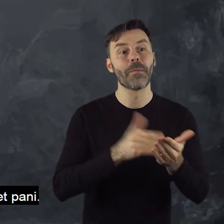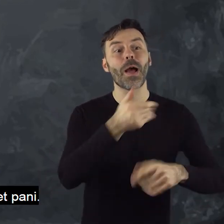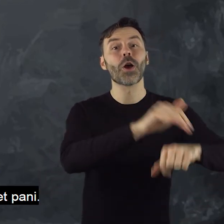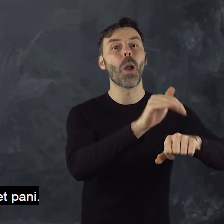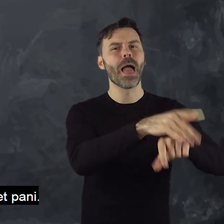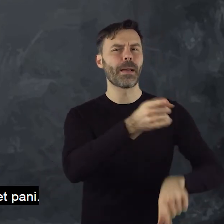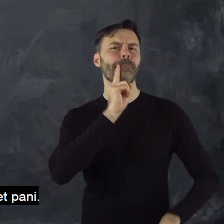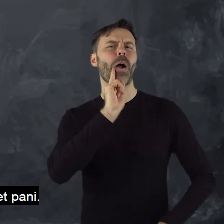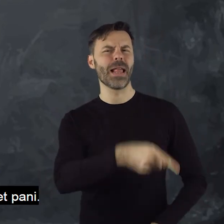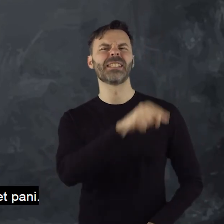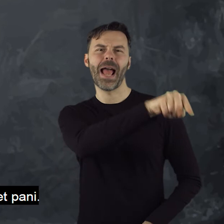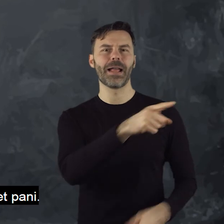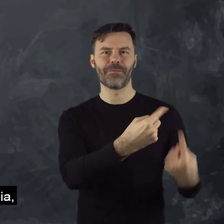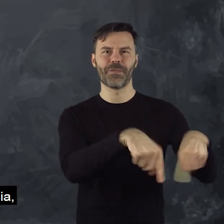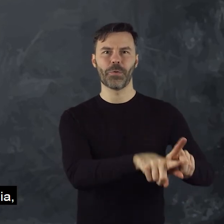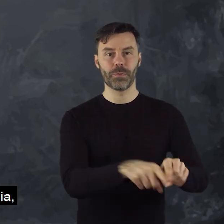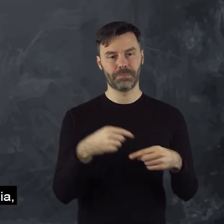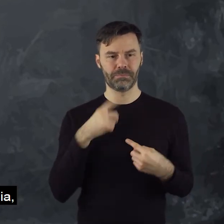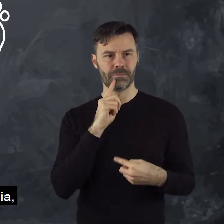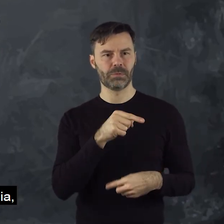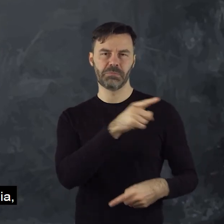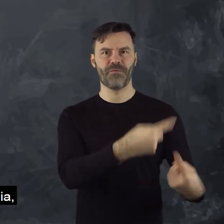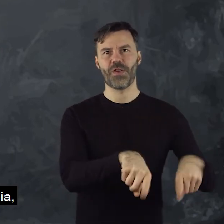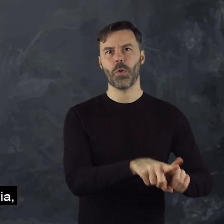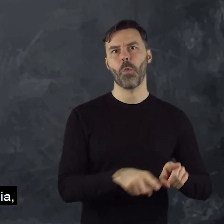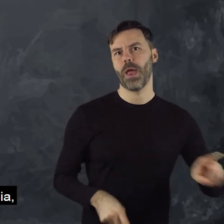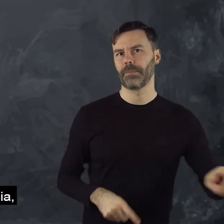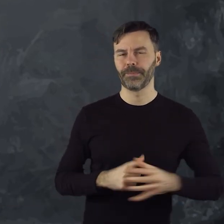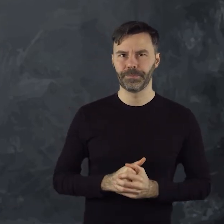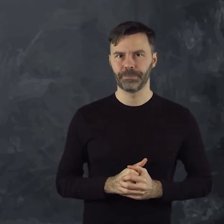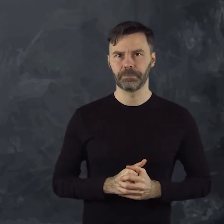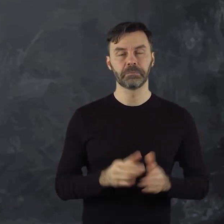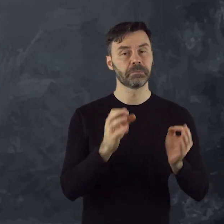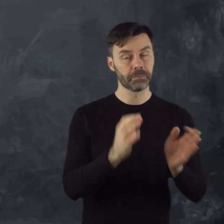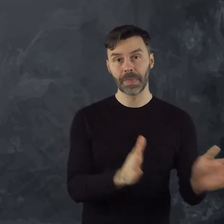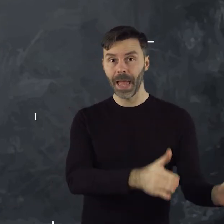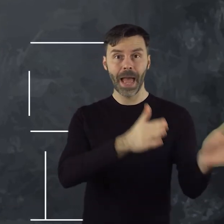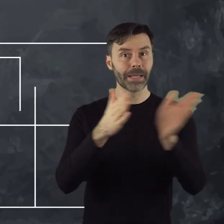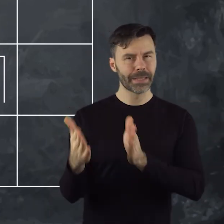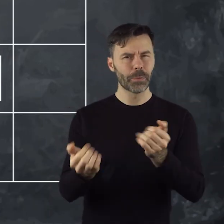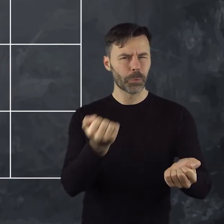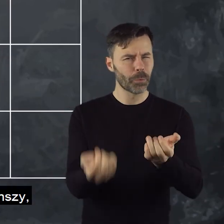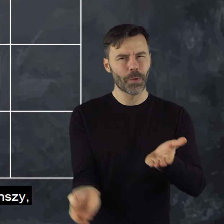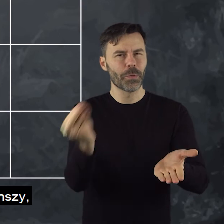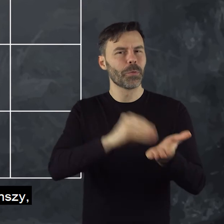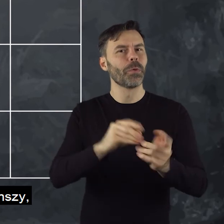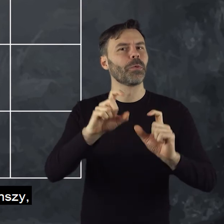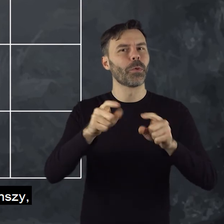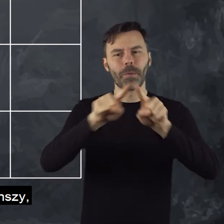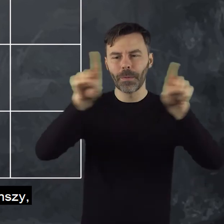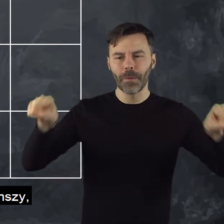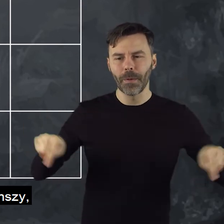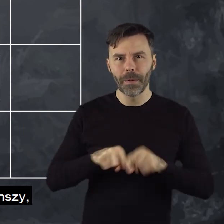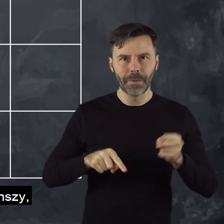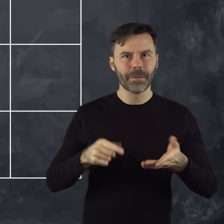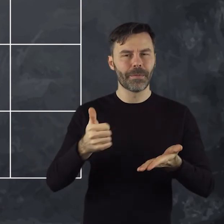programowanie kolegi, koleżanki, a nawet pani. W zabawie jedna osoba wydaje polecenia, druga je wykonuje. Kolejnym stopniem jest utrudnienie tej zabawy